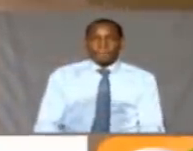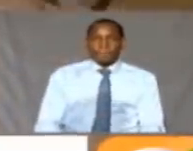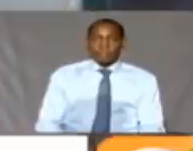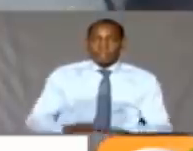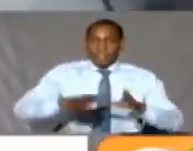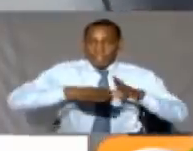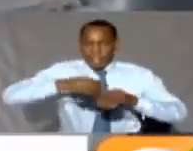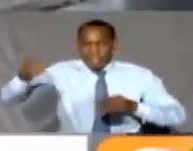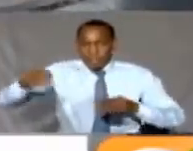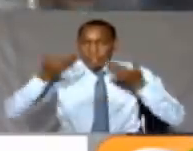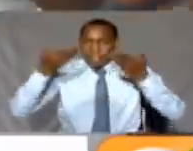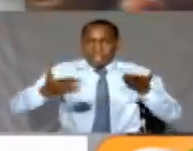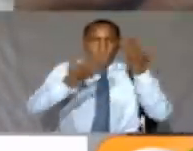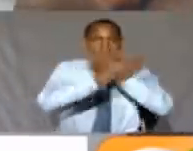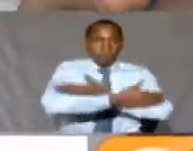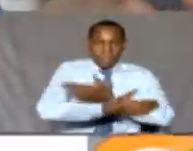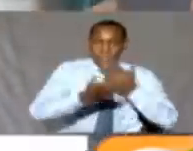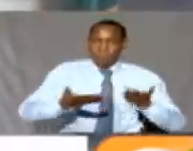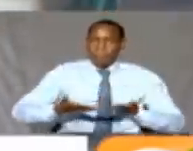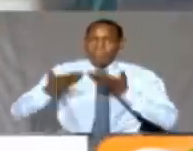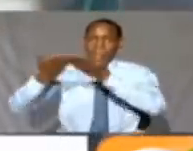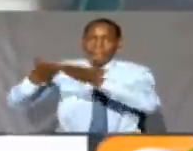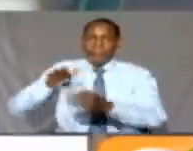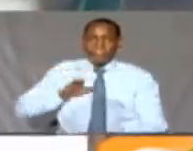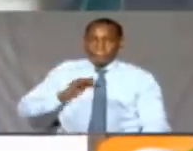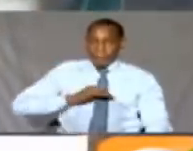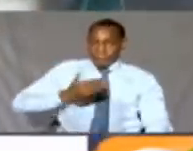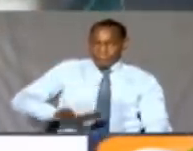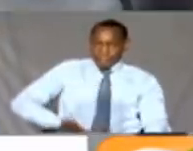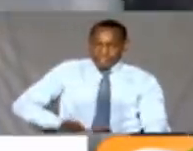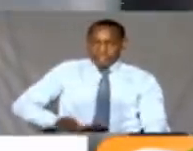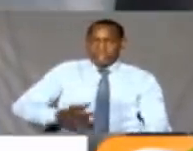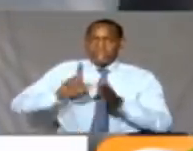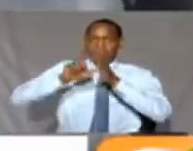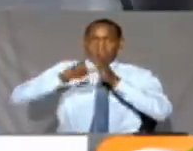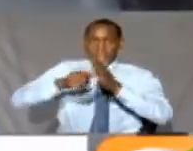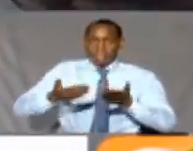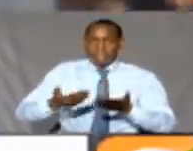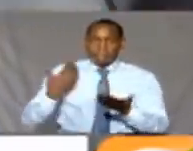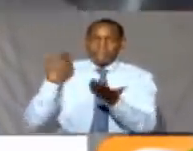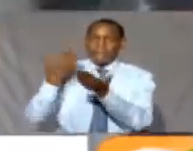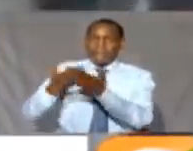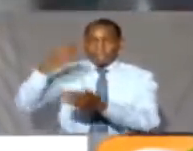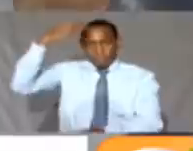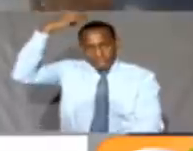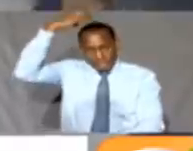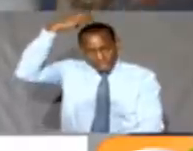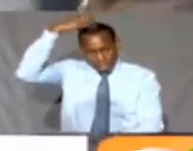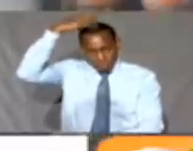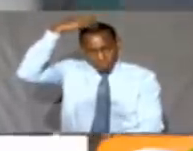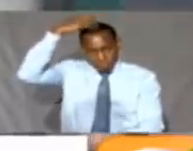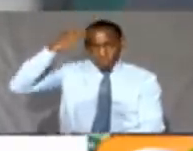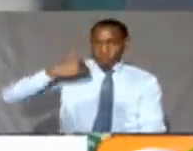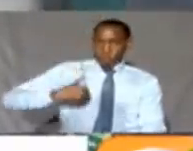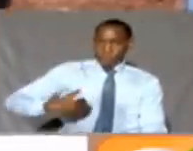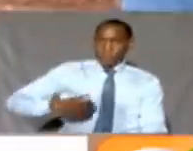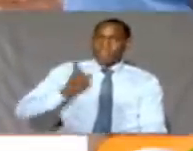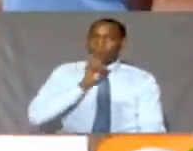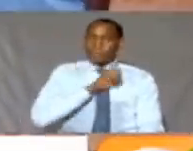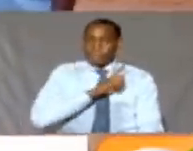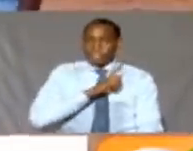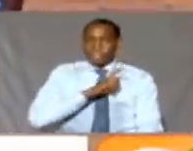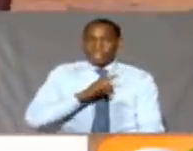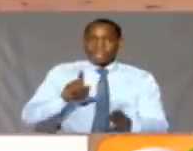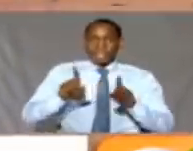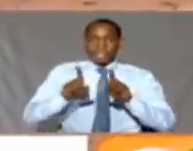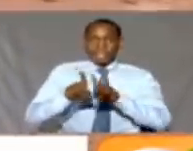Nikatoka hiyo usiku, tukapeleka huyo mama, na mama kaweza kufikishwa Lamu, nikamfikisha akafanyia operation. Na huyo